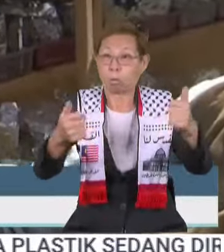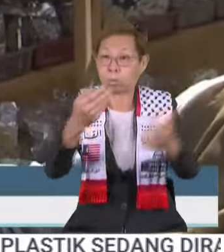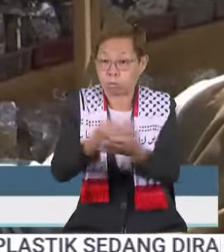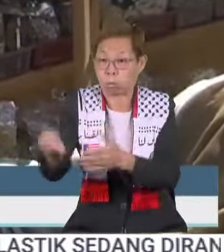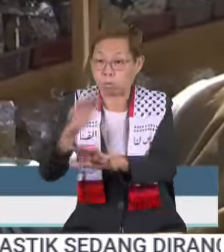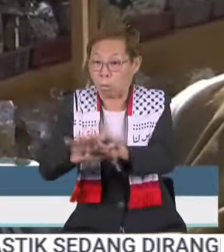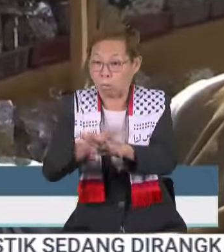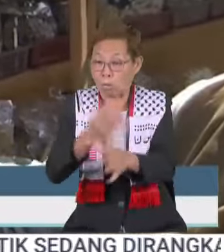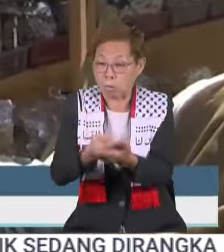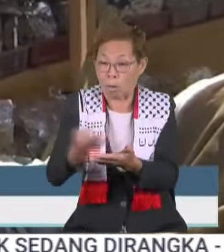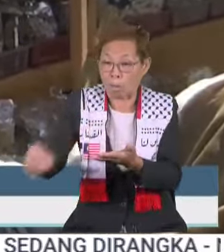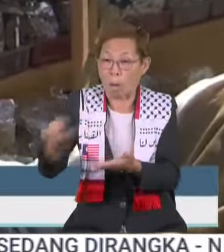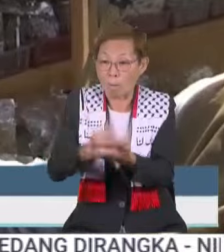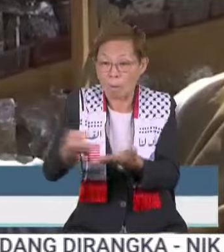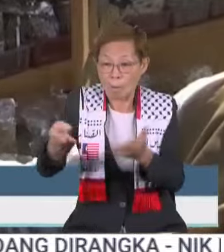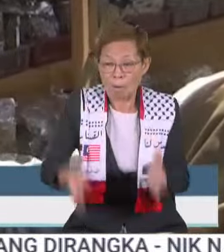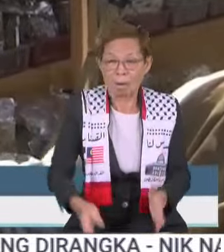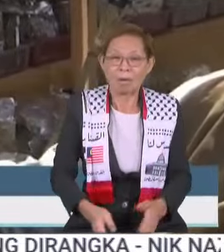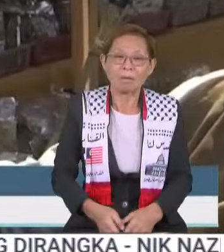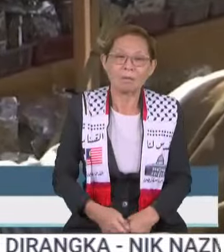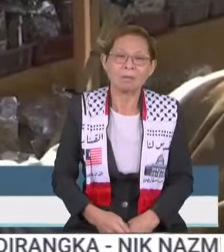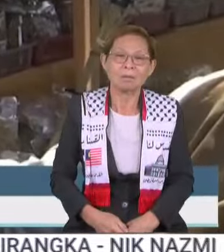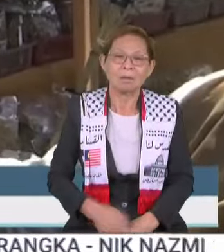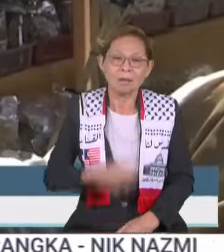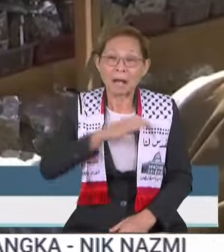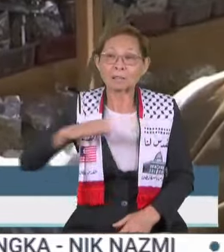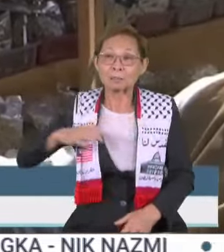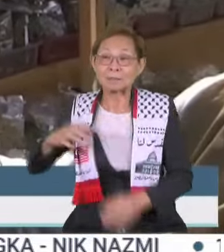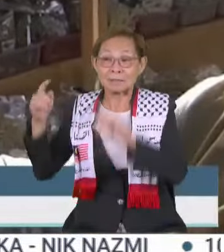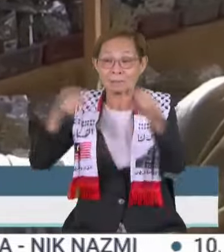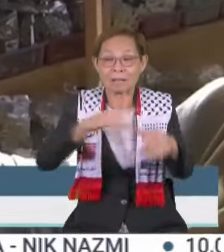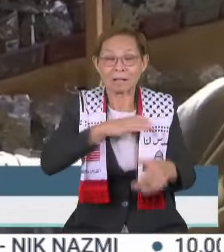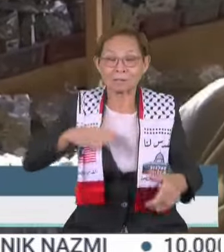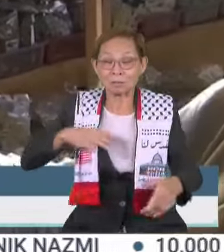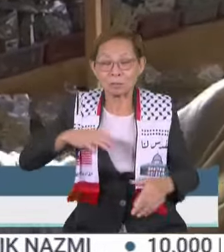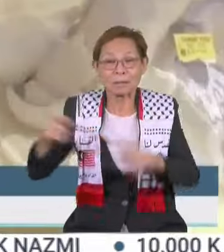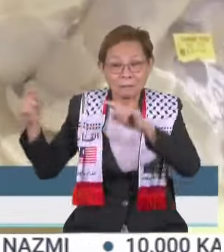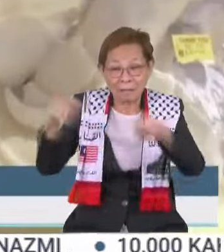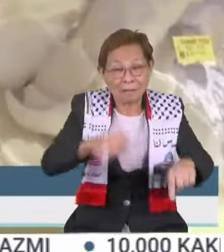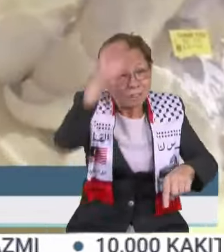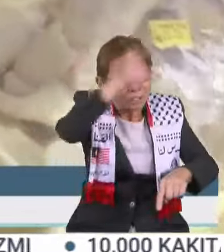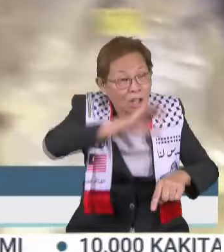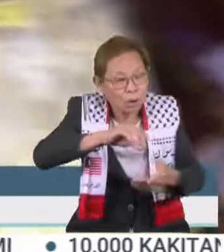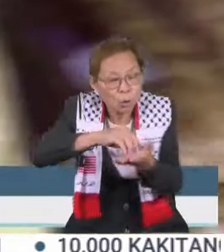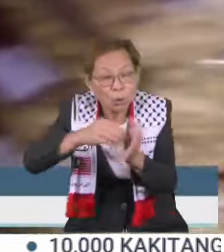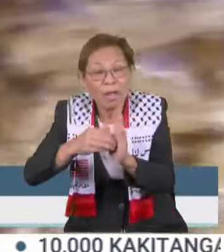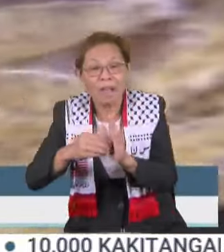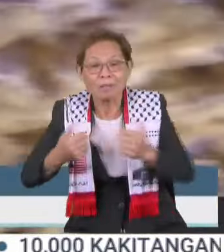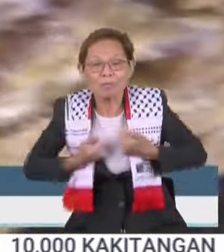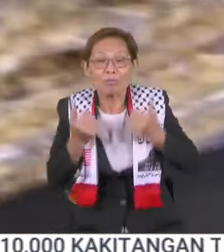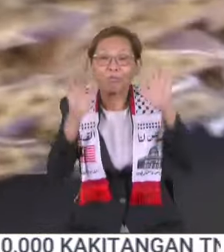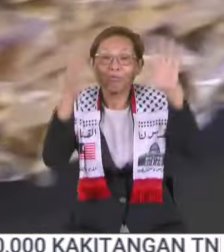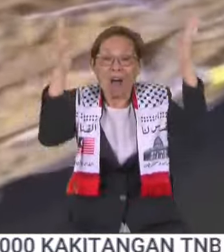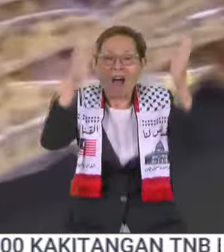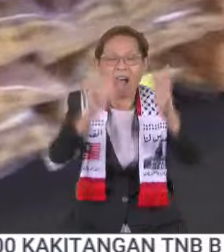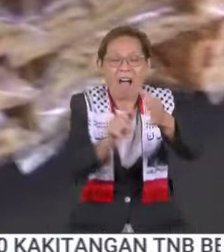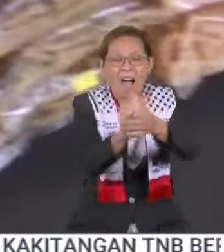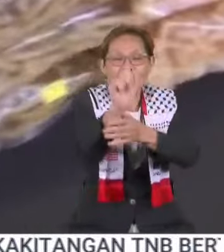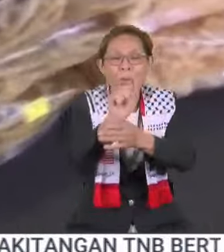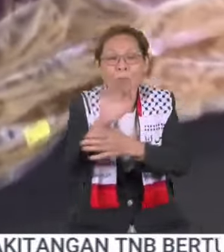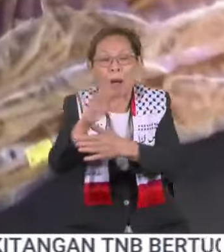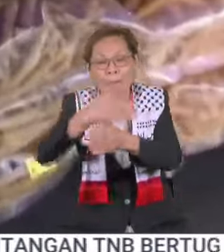pembeli. Semua yang datang pun banyak juga yang mencari kuih raya. Jualan khas Prasyawal Agro Madani ini